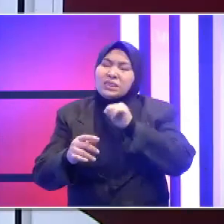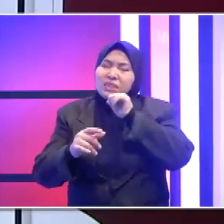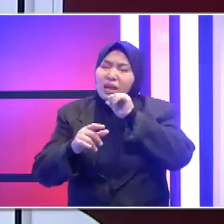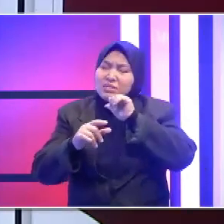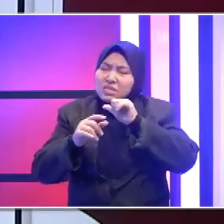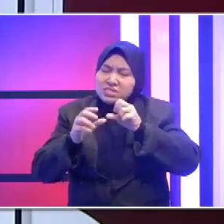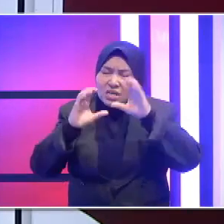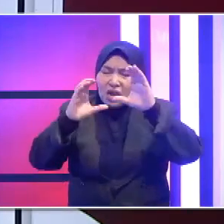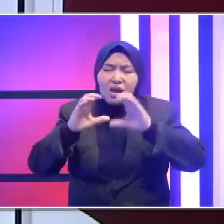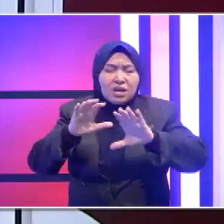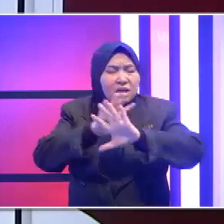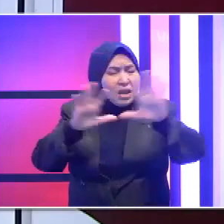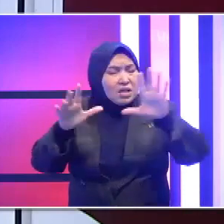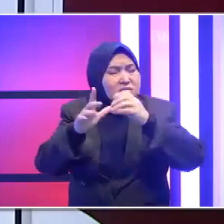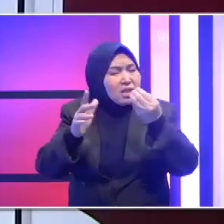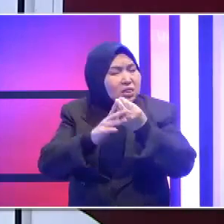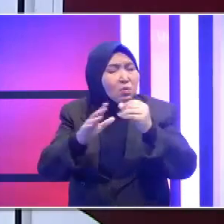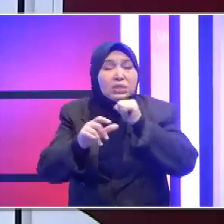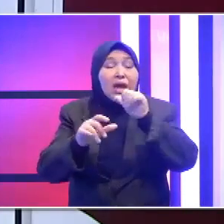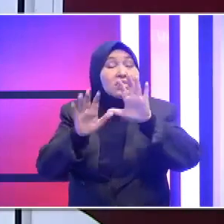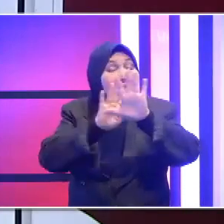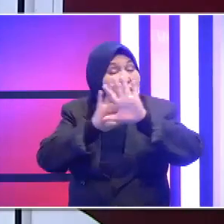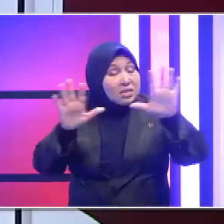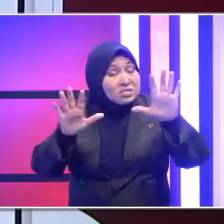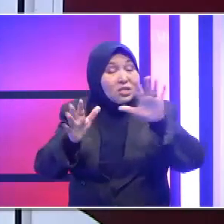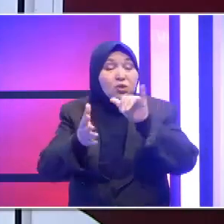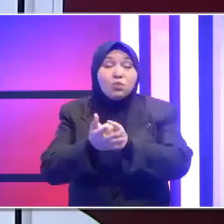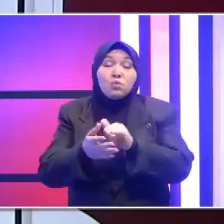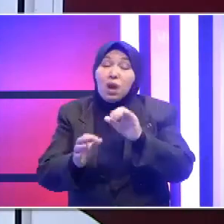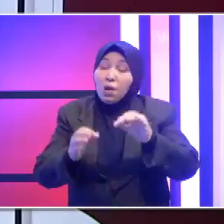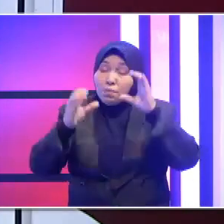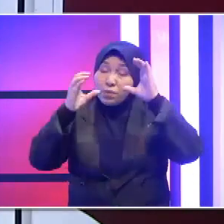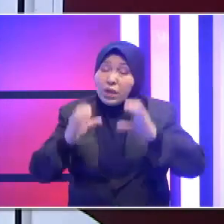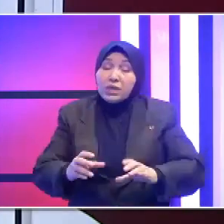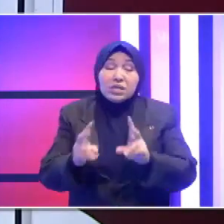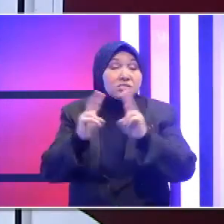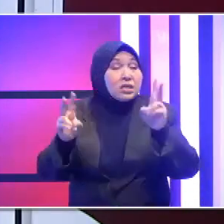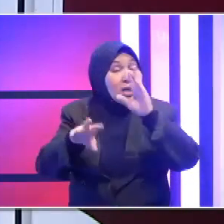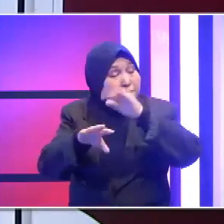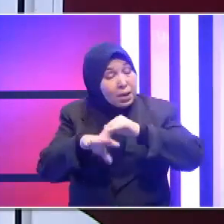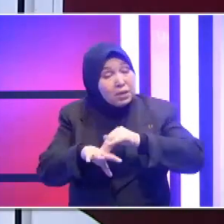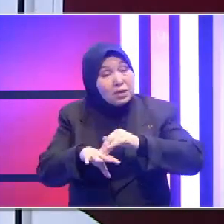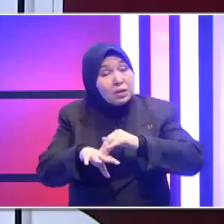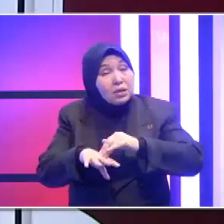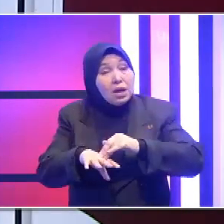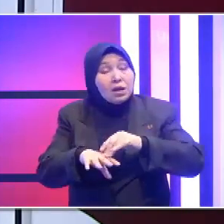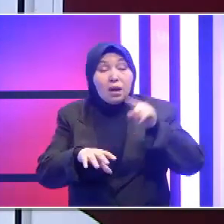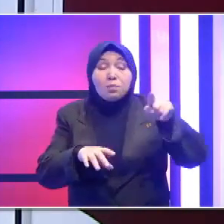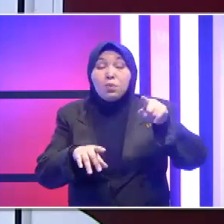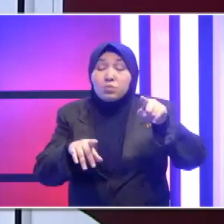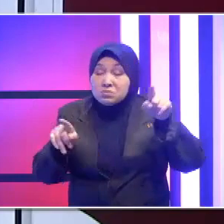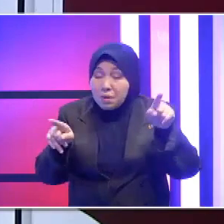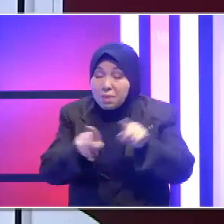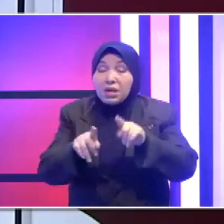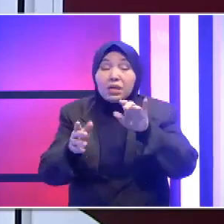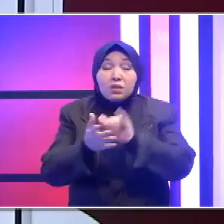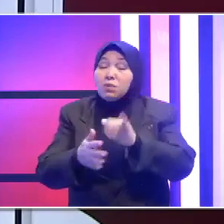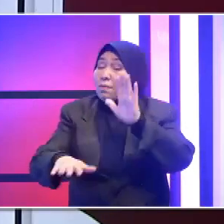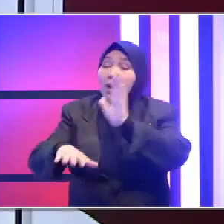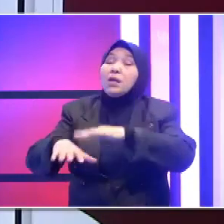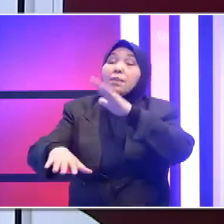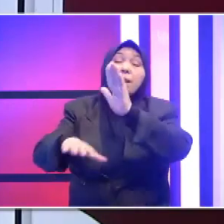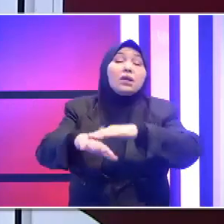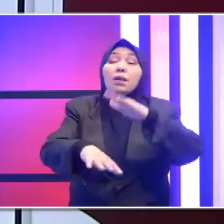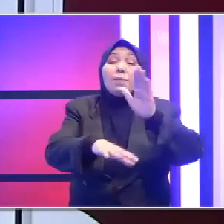jelas hoki ataupun jadi dan ini Allah SWT kalau kamu yakin sangat kepada yang kamus kutukan ini Panggil